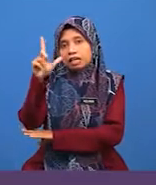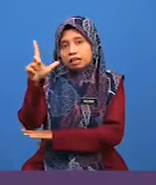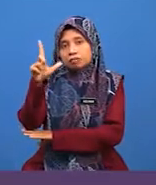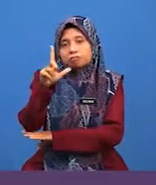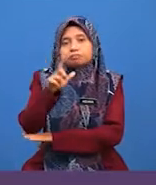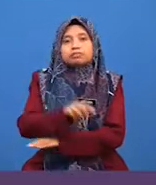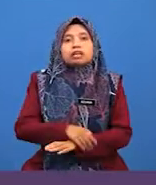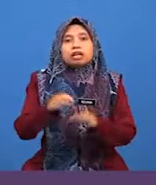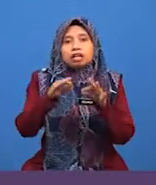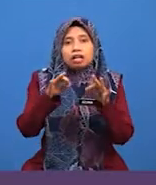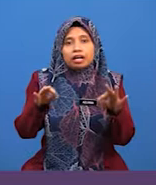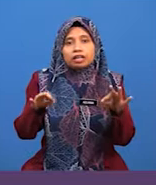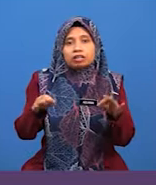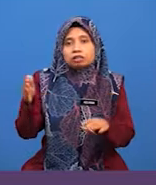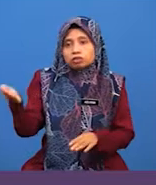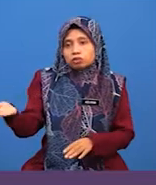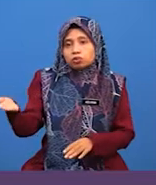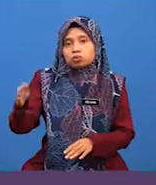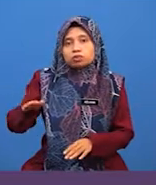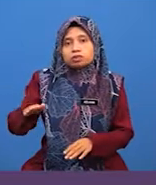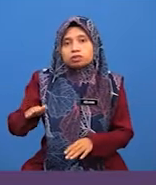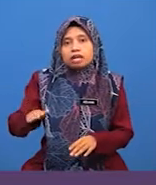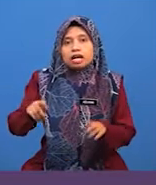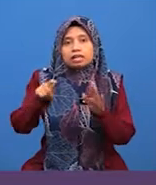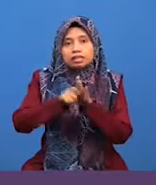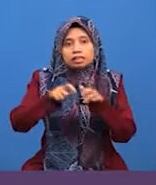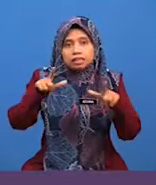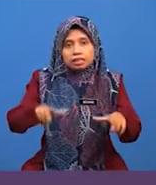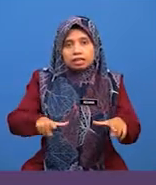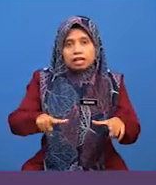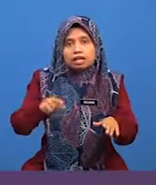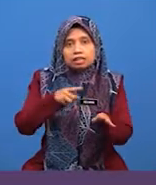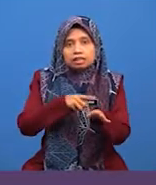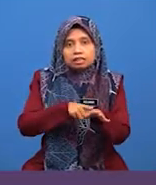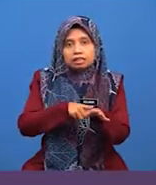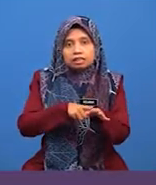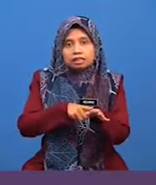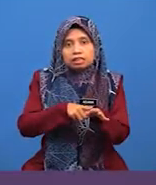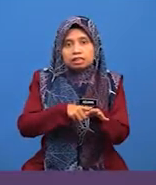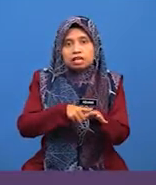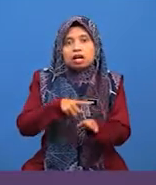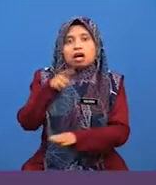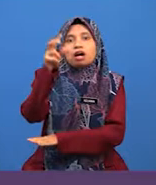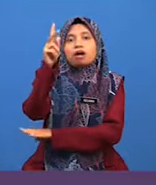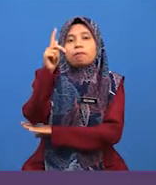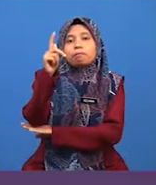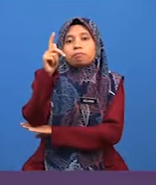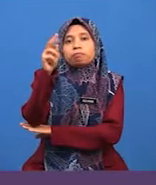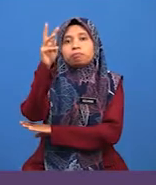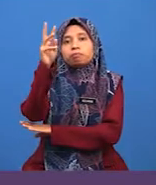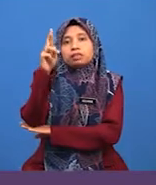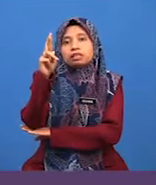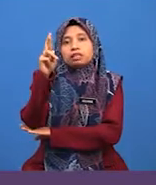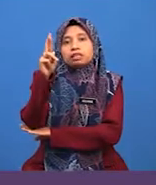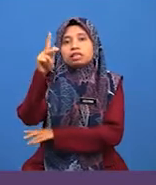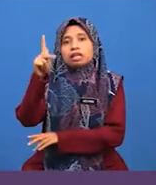Ayat songsangnya berbunyi, terletak di Menara Kuala Lumpur, rumah terbalik.